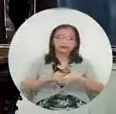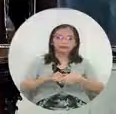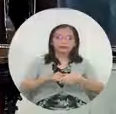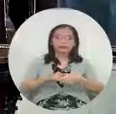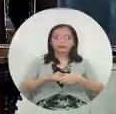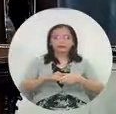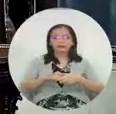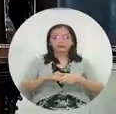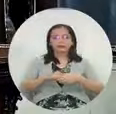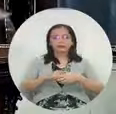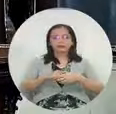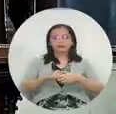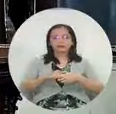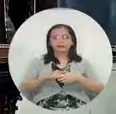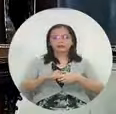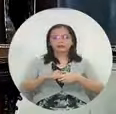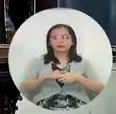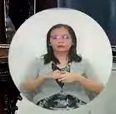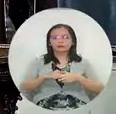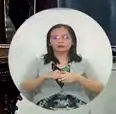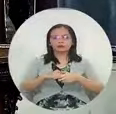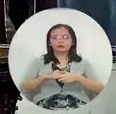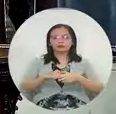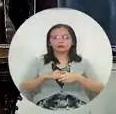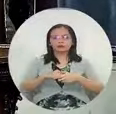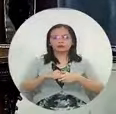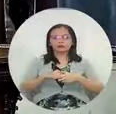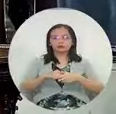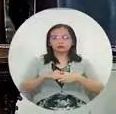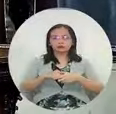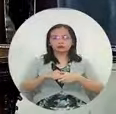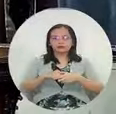kanapoy, ng pantyon, sa pantyon ka tulog.